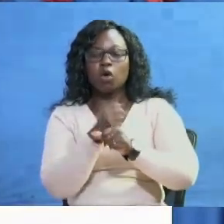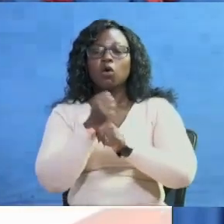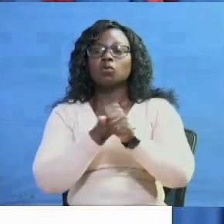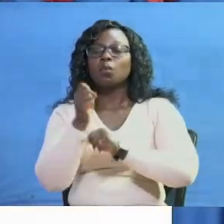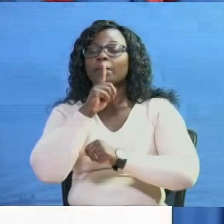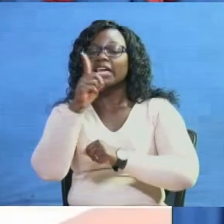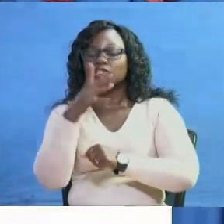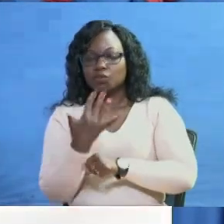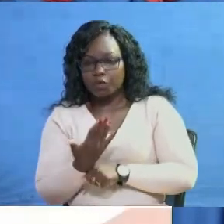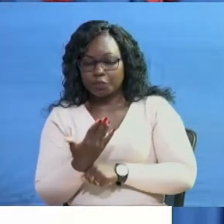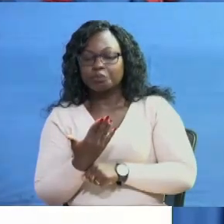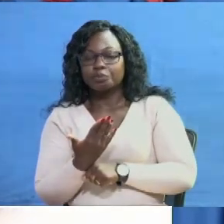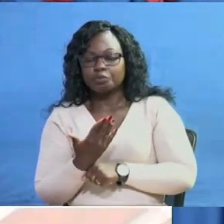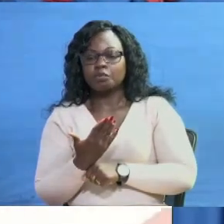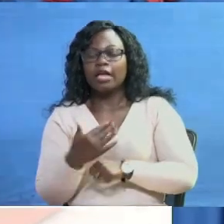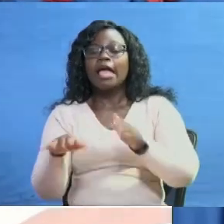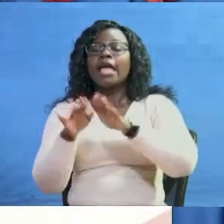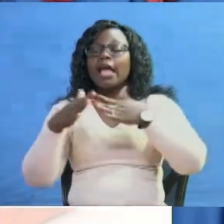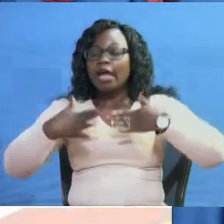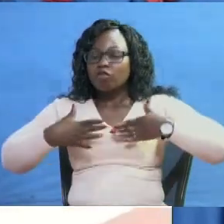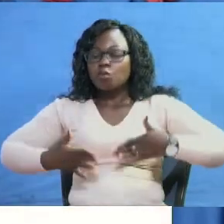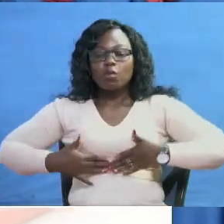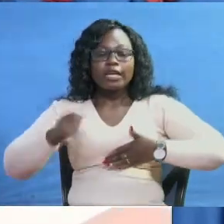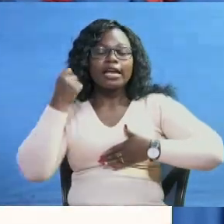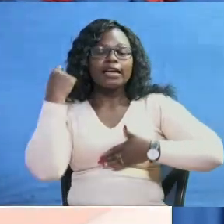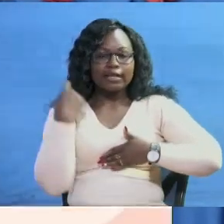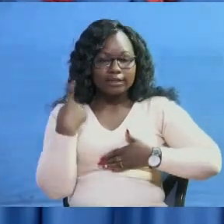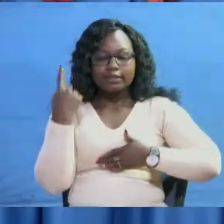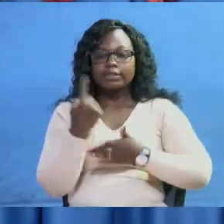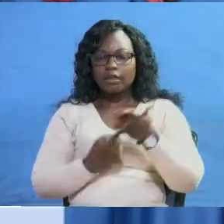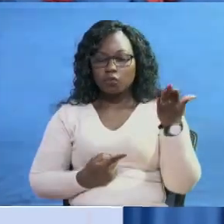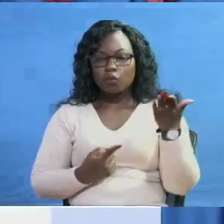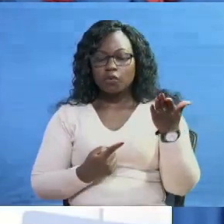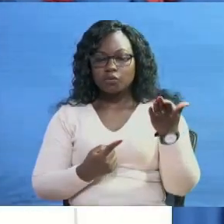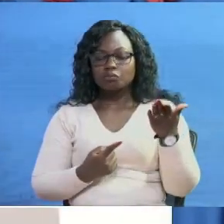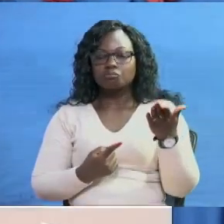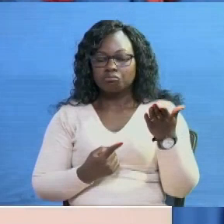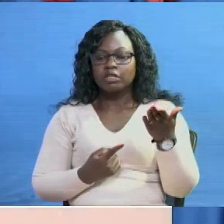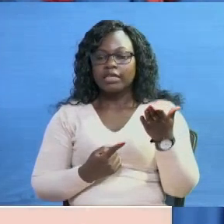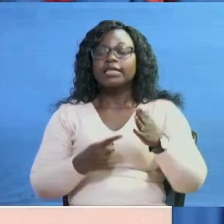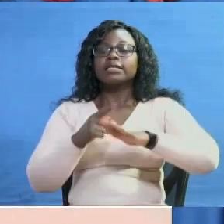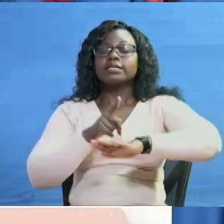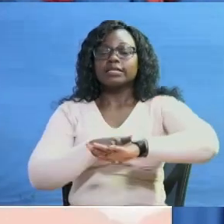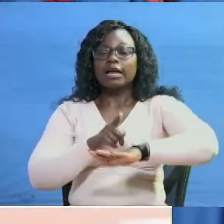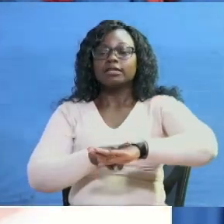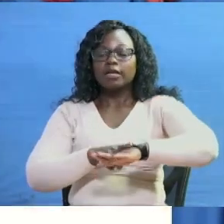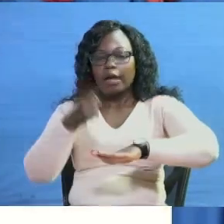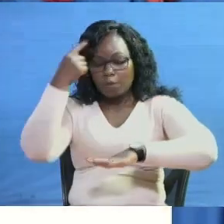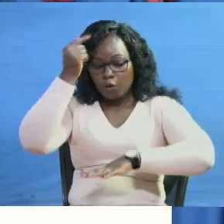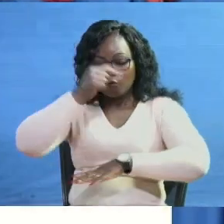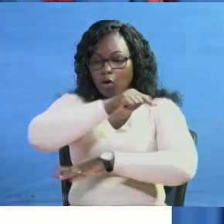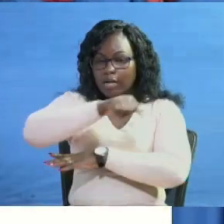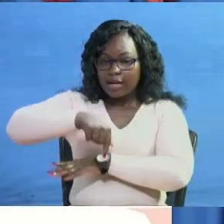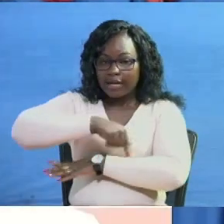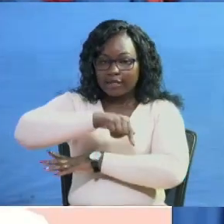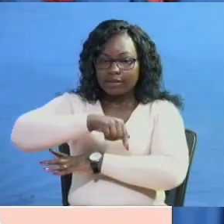Tuhakikishe ya kwamba everybody understands that it is a moment for us